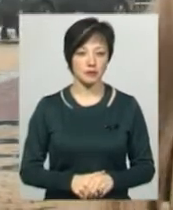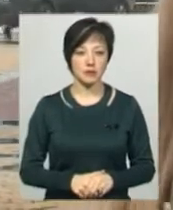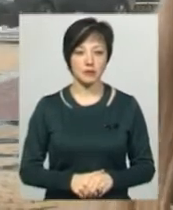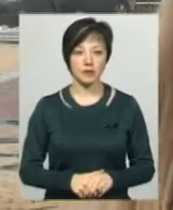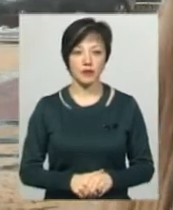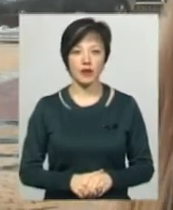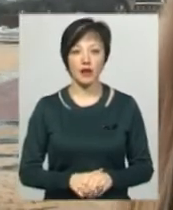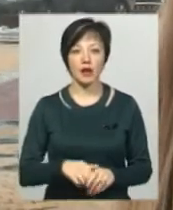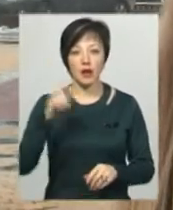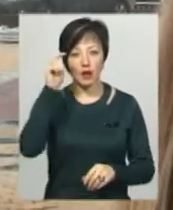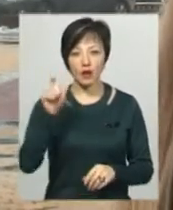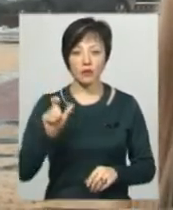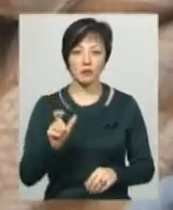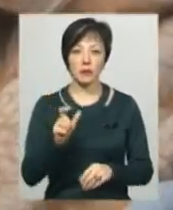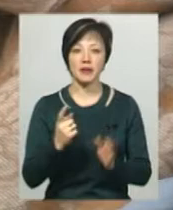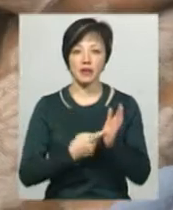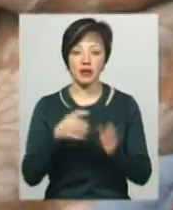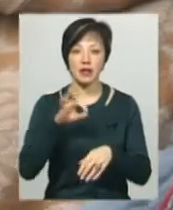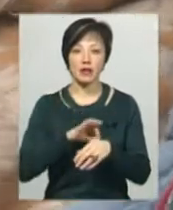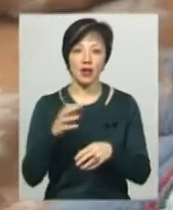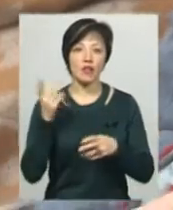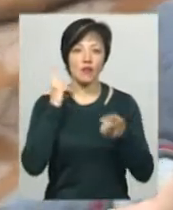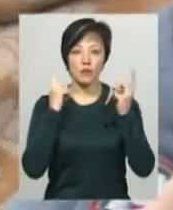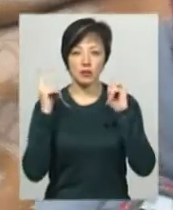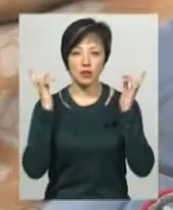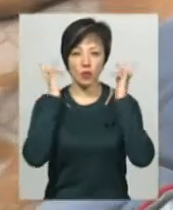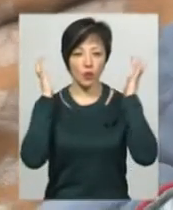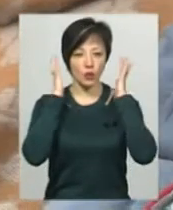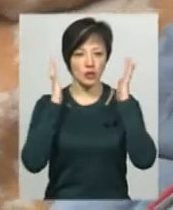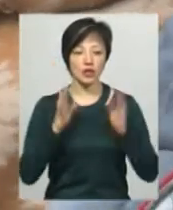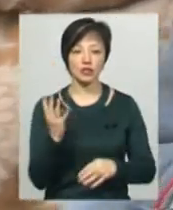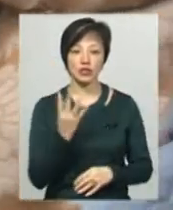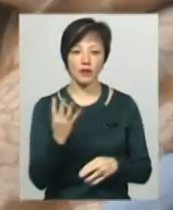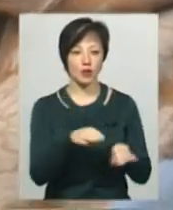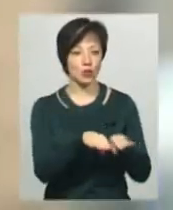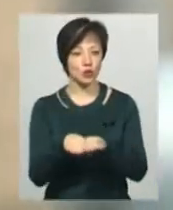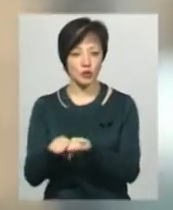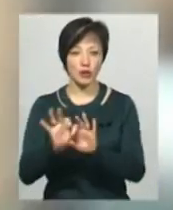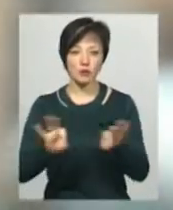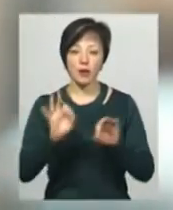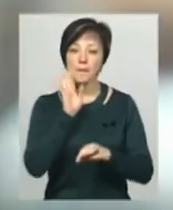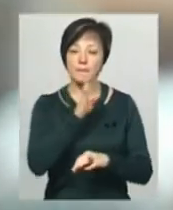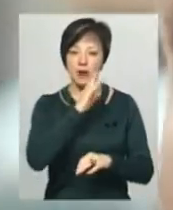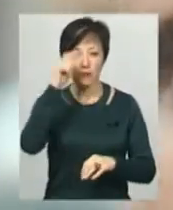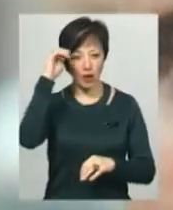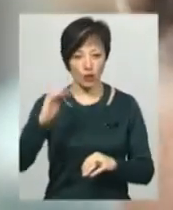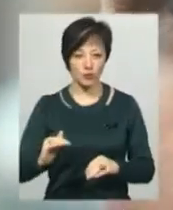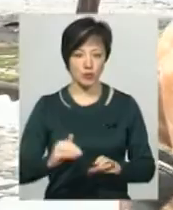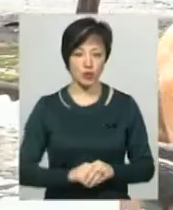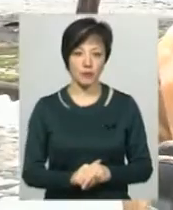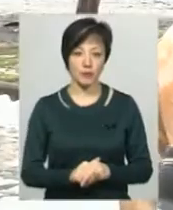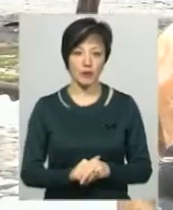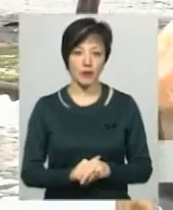Павлу Коломійцю 2 місяці тому підтвердили діагноз двобічно сенсоневральна глухота 4-го ступеню, розповідає мама хлопчика Олена